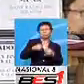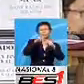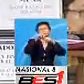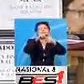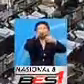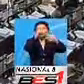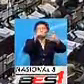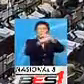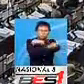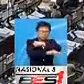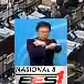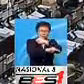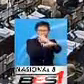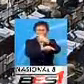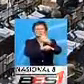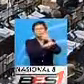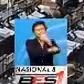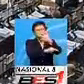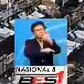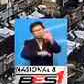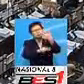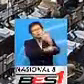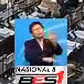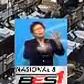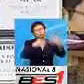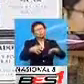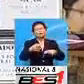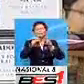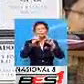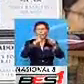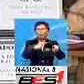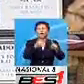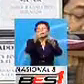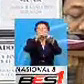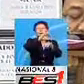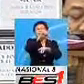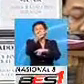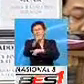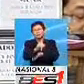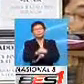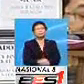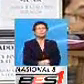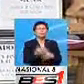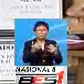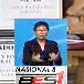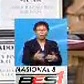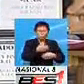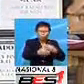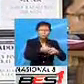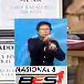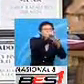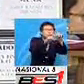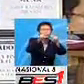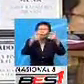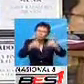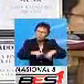telah memberikan maklum balas secara Rasmi kepada pihak jakim proses konsultasi ini masih sedang giat dijalankan